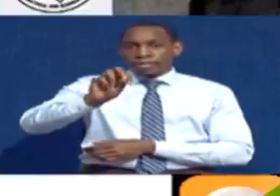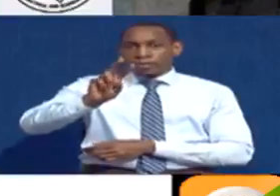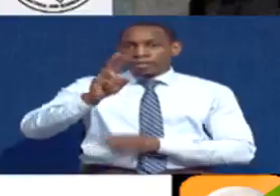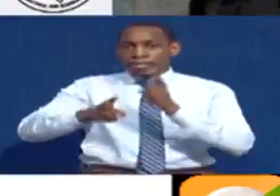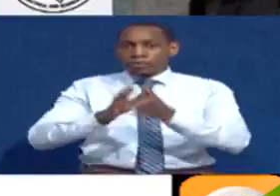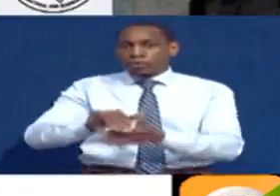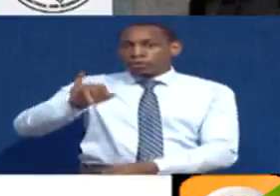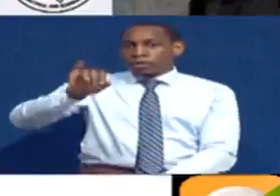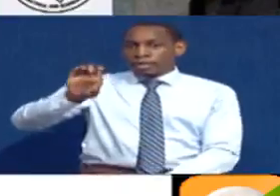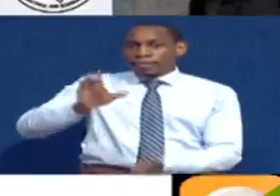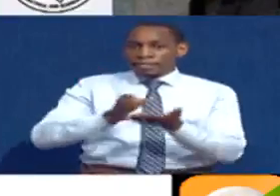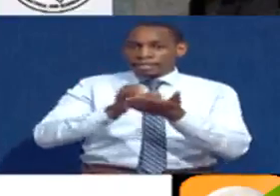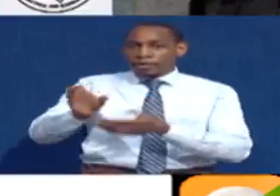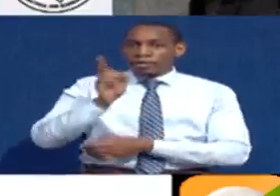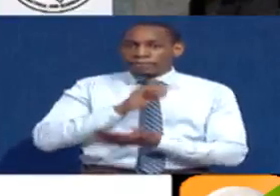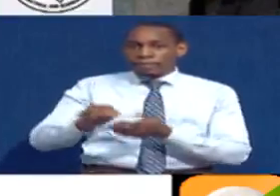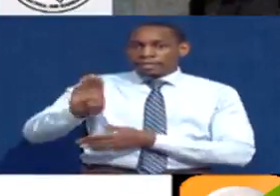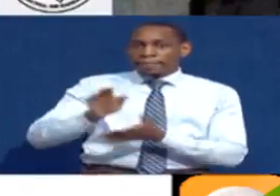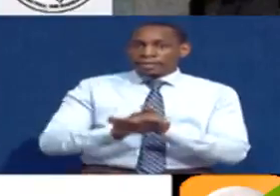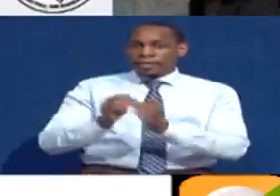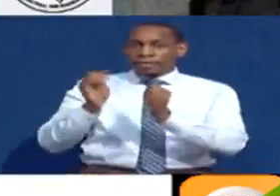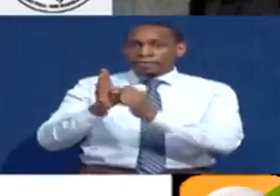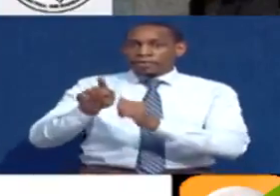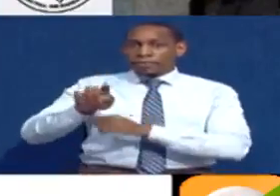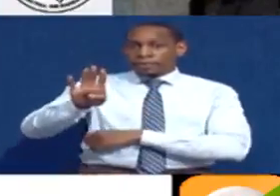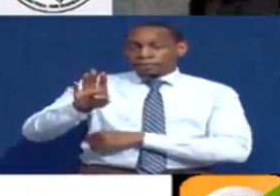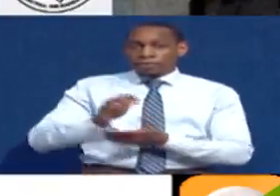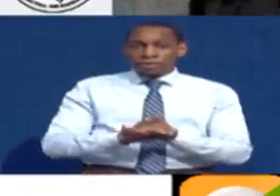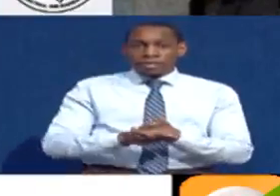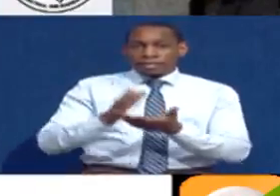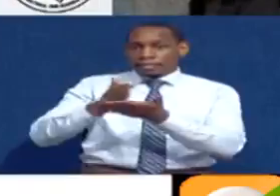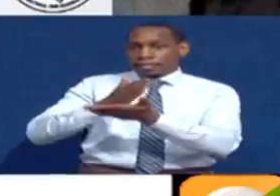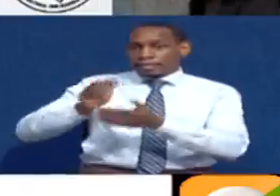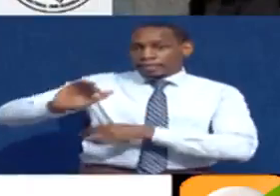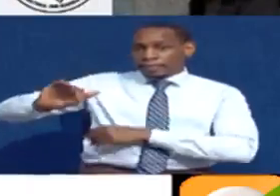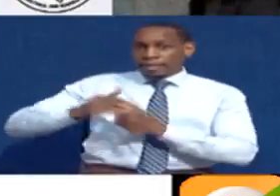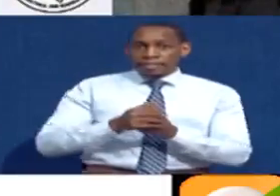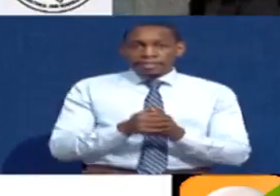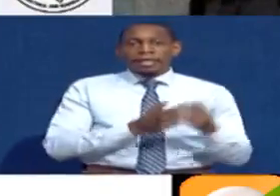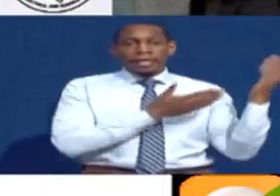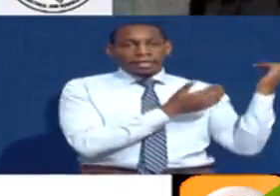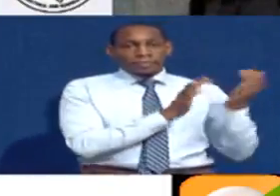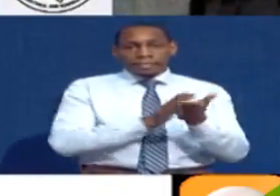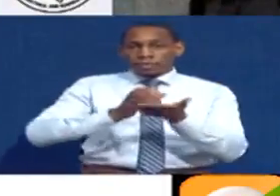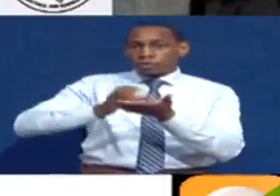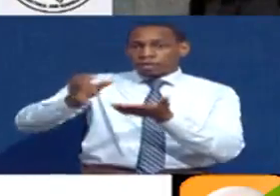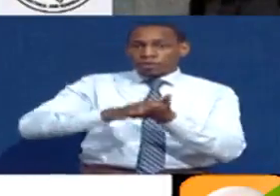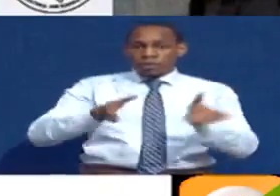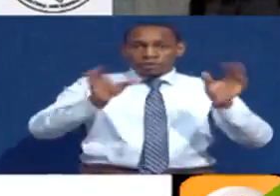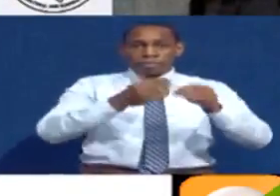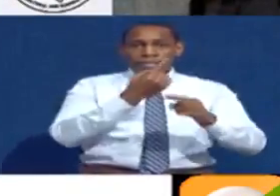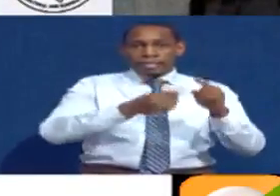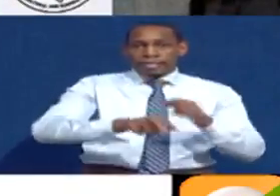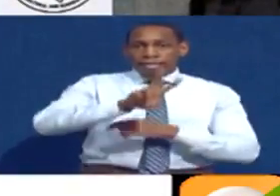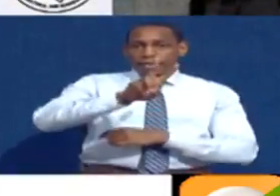2021-2022, IEBC ilitengewa shilingi bilioni 14.4, huku mgao uliosalia ukitarajiwa kutolewa katika bajeti ya